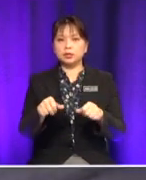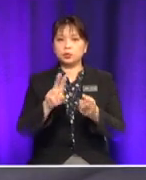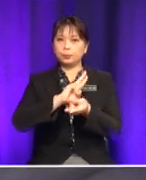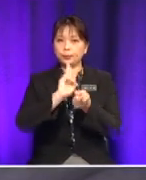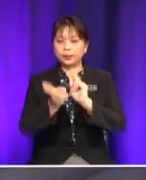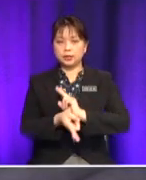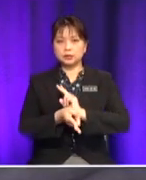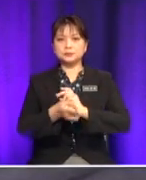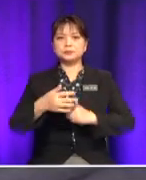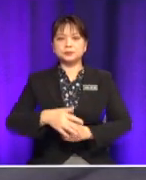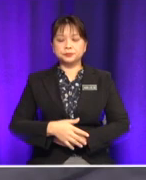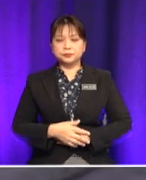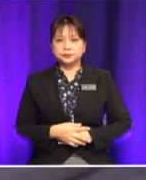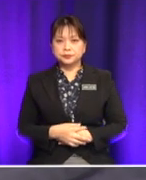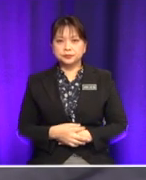dimanipulasi